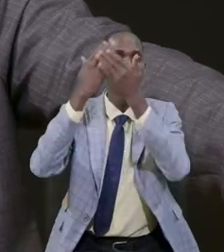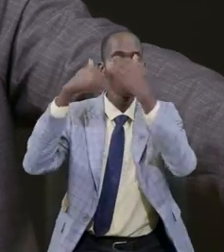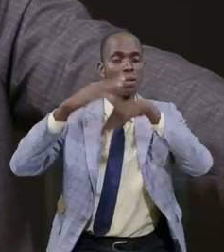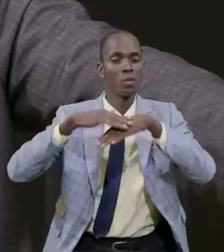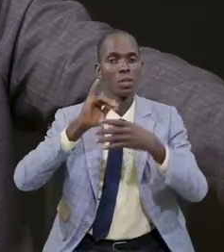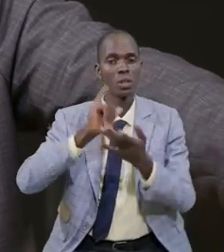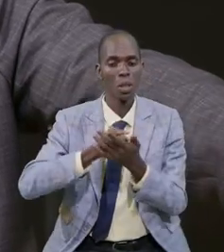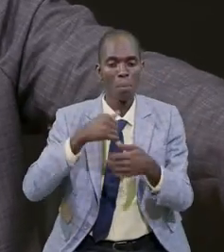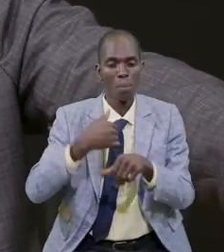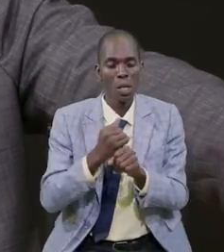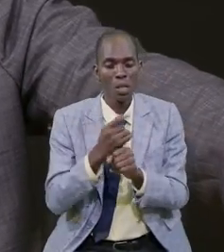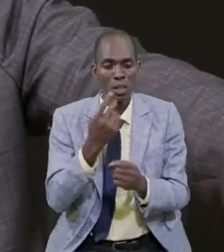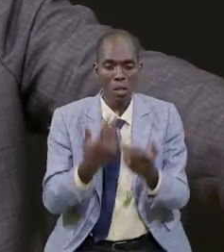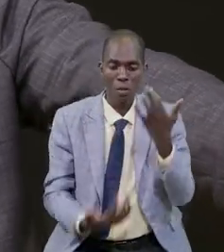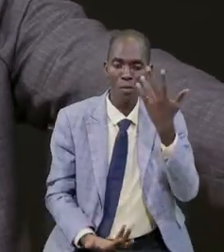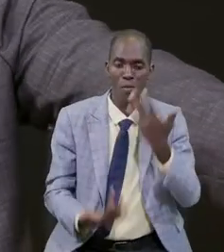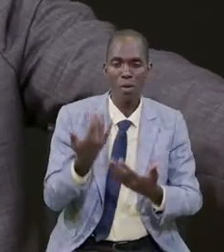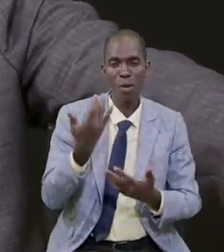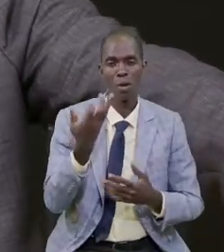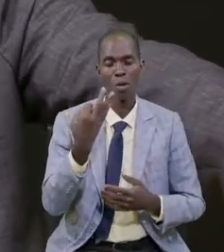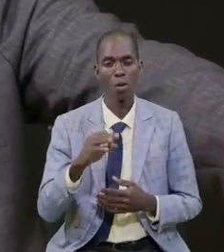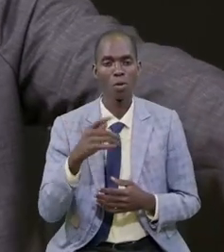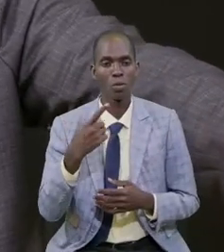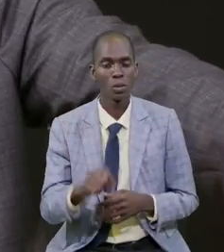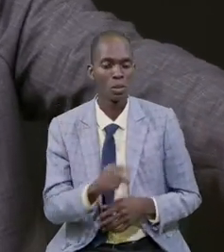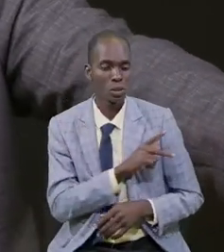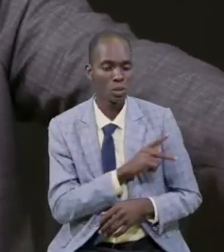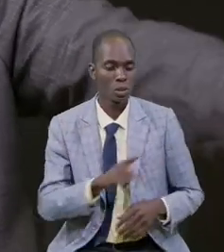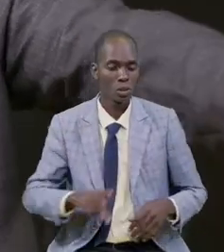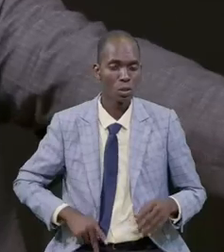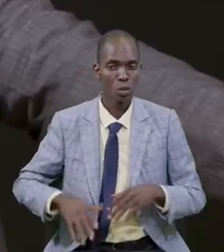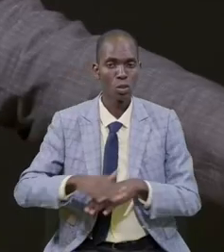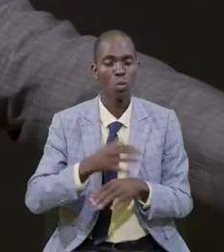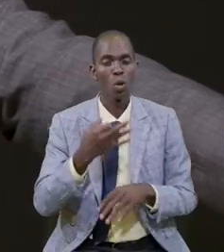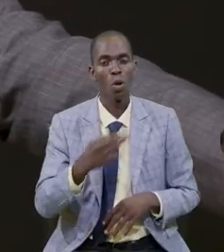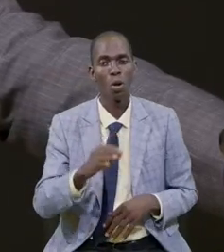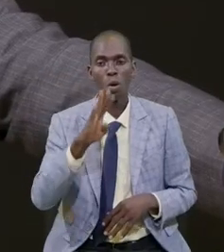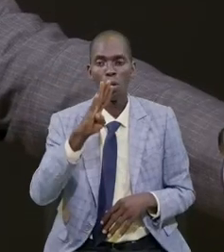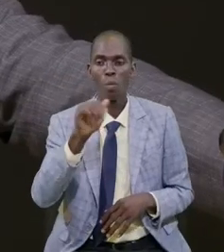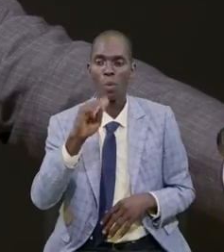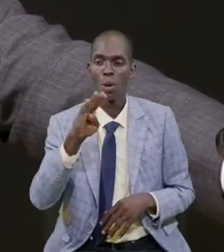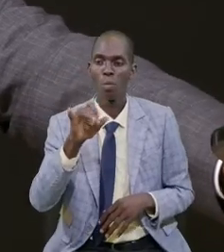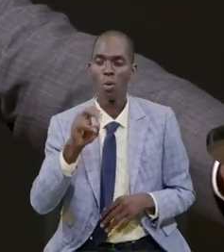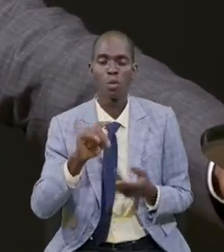fait l'empire ou le royaume de Babylone,